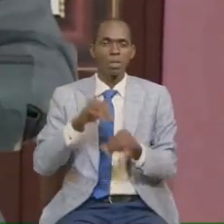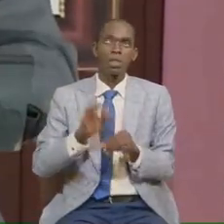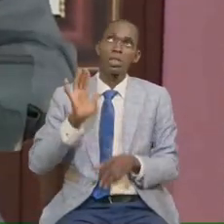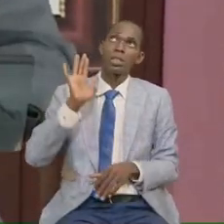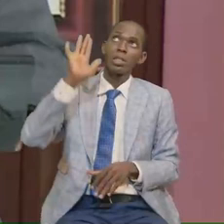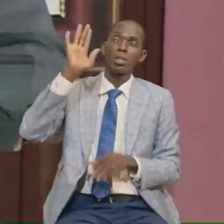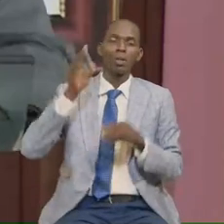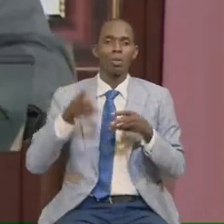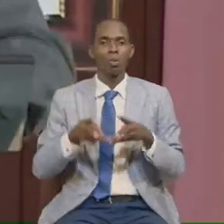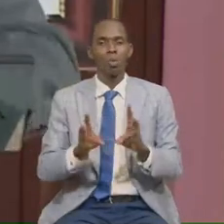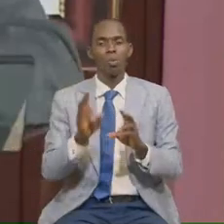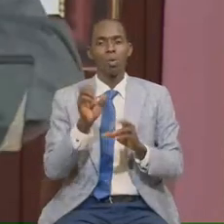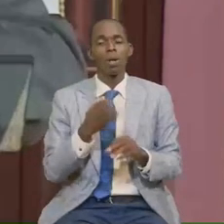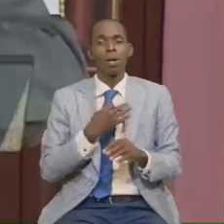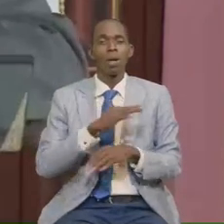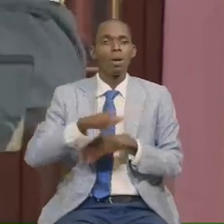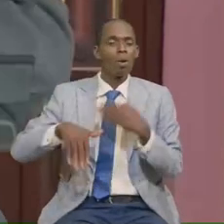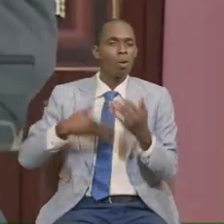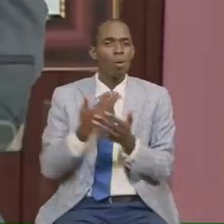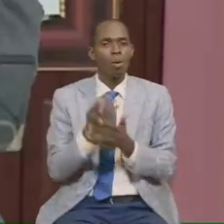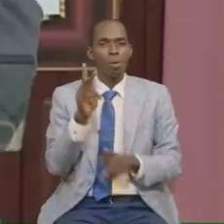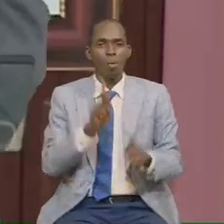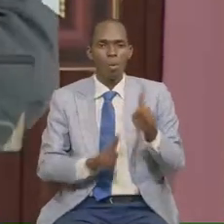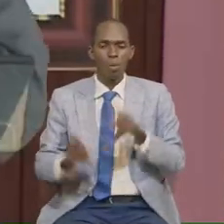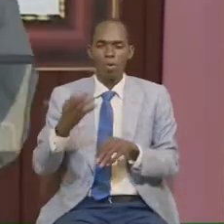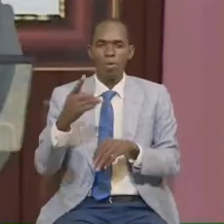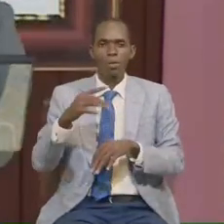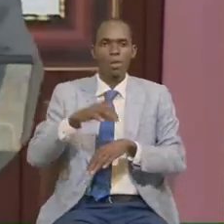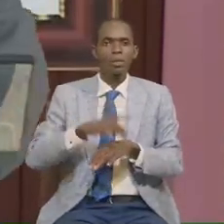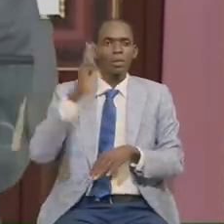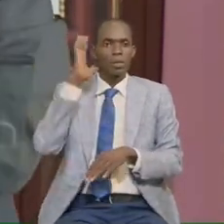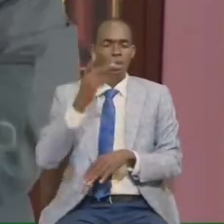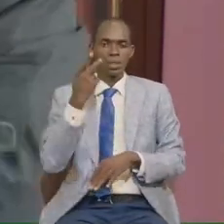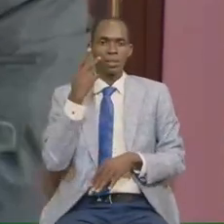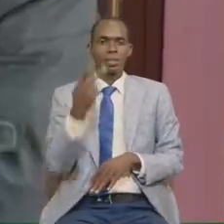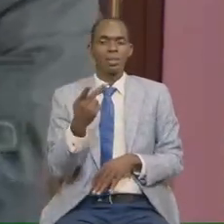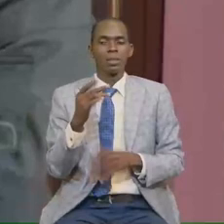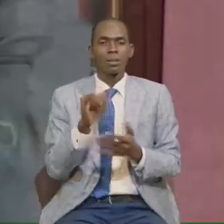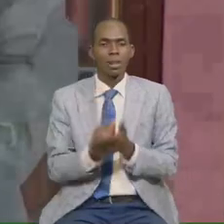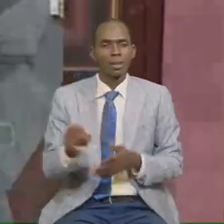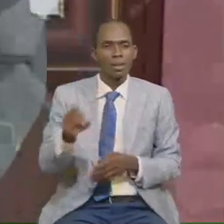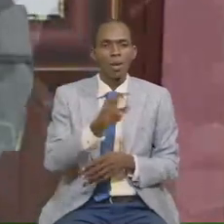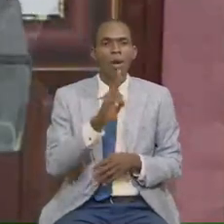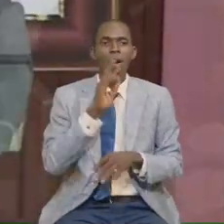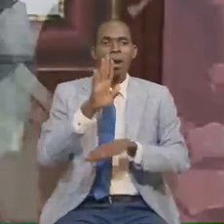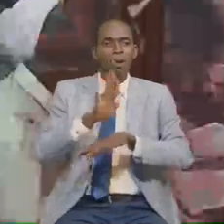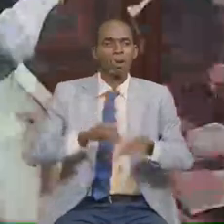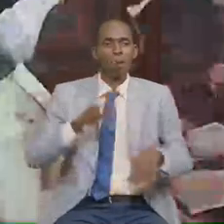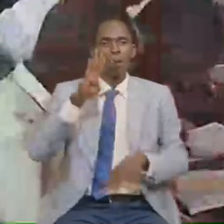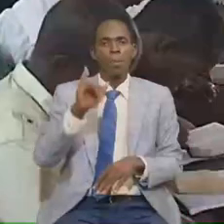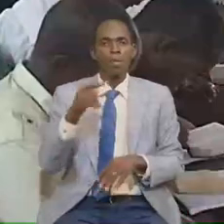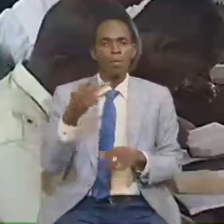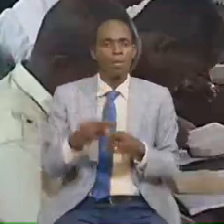tous les peuples verront que tu es appelé du nom de l'Éternel, et ils